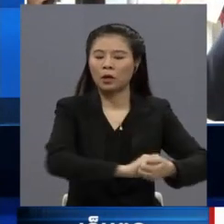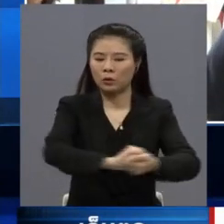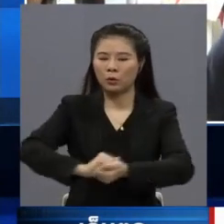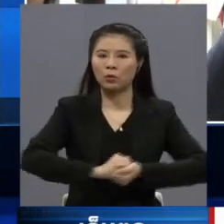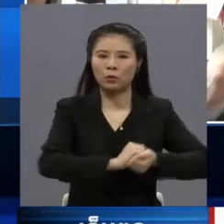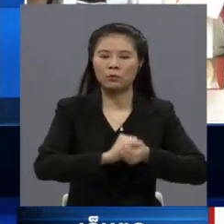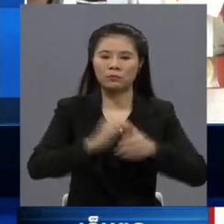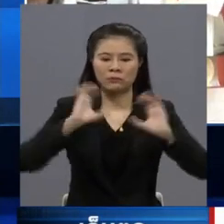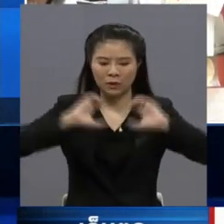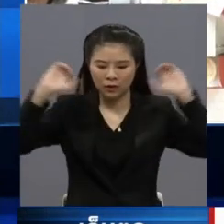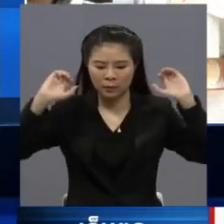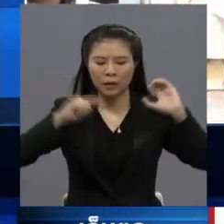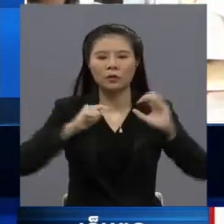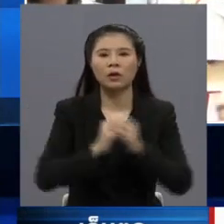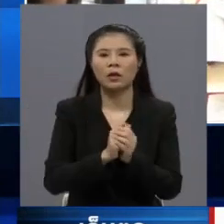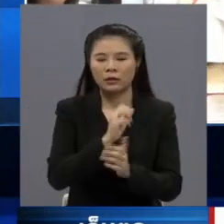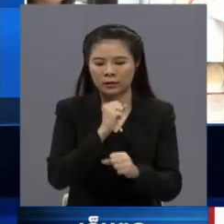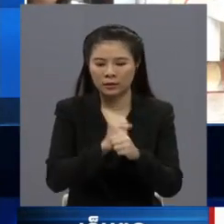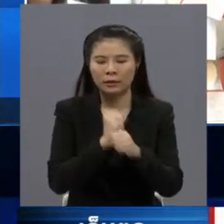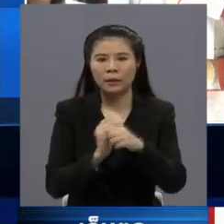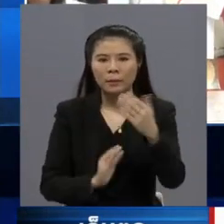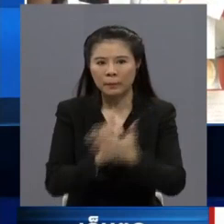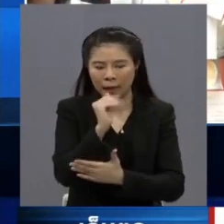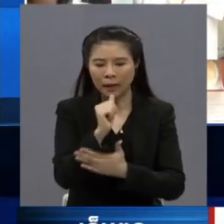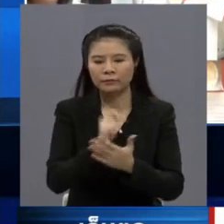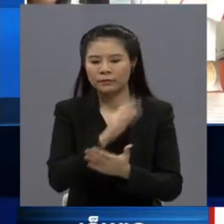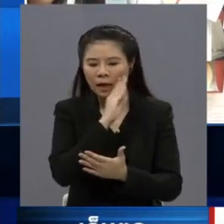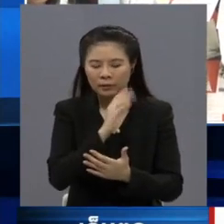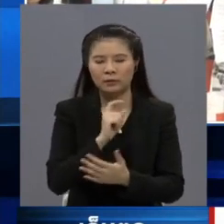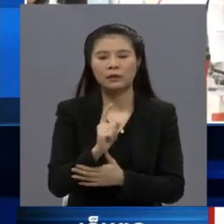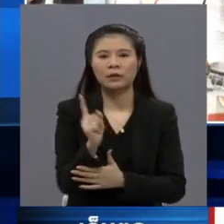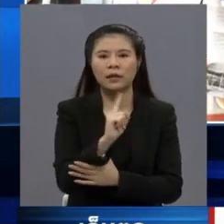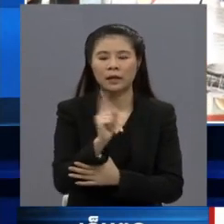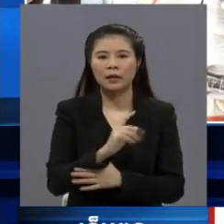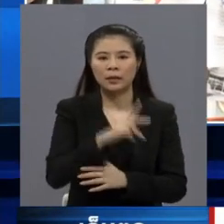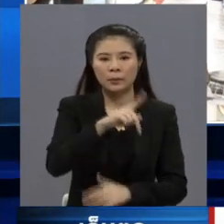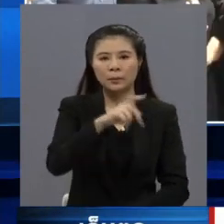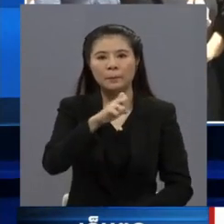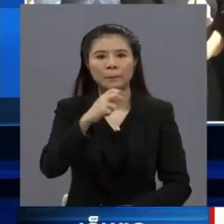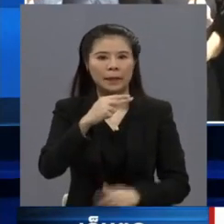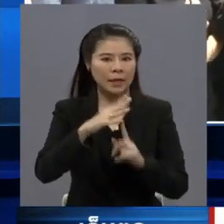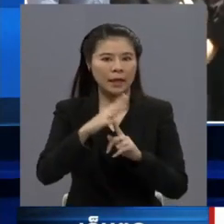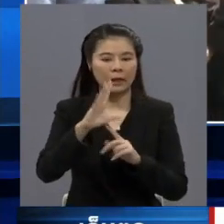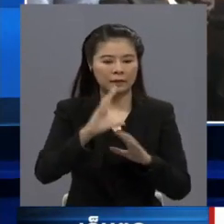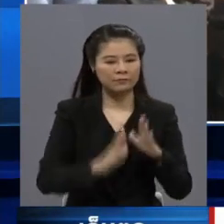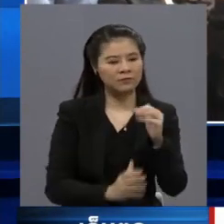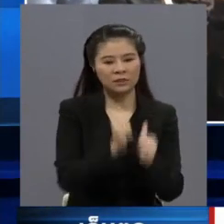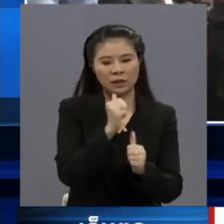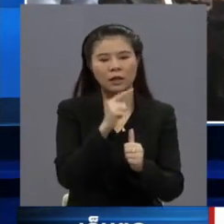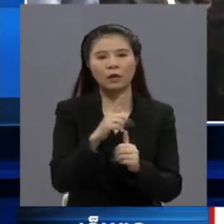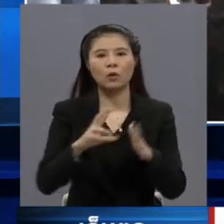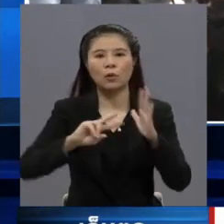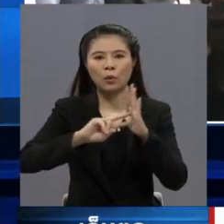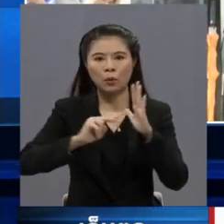มื่อผ่านเรื่องนี้ไปได้สว.จำนวนมากก็จะเชื่อมั่นด้วยว่าพรรคก้าวไกลเป็นแกนนำในการรวบรวมเสียงส่วนใหญ่ของสภ